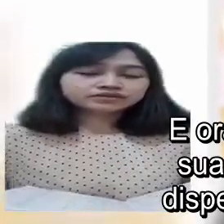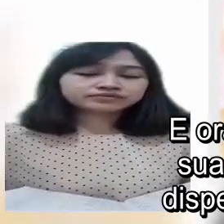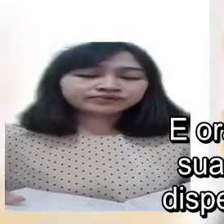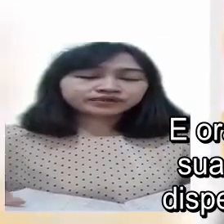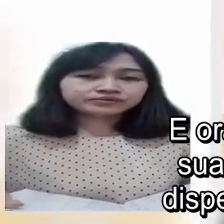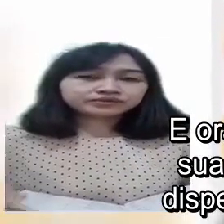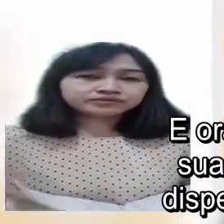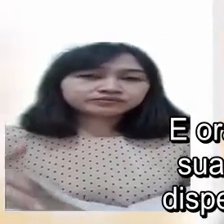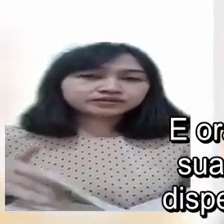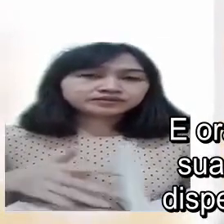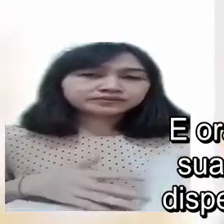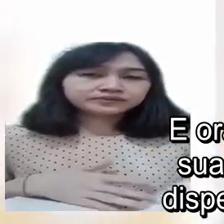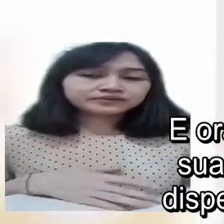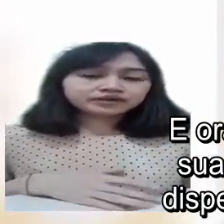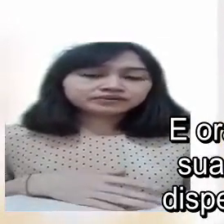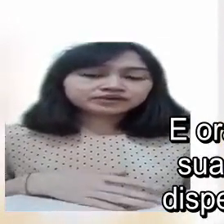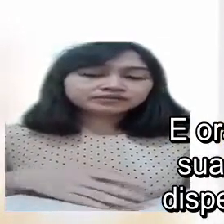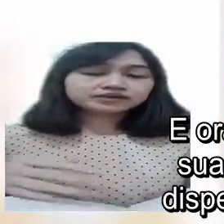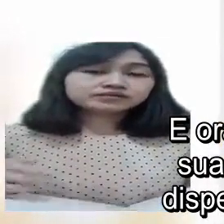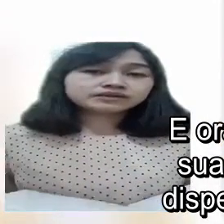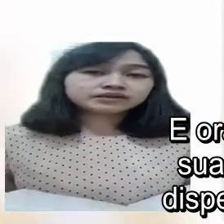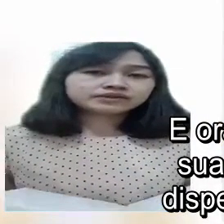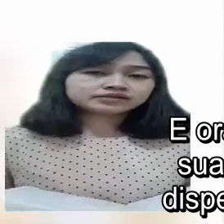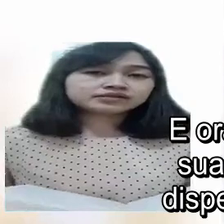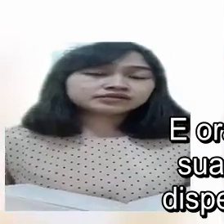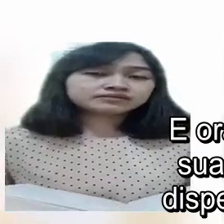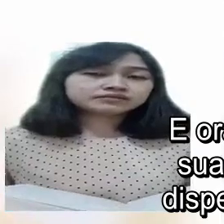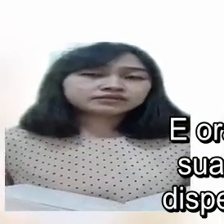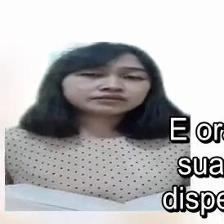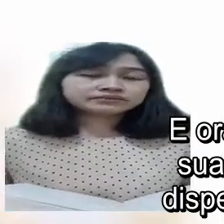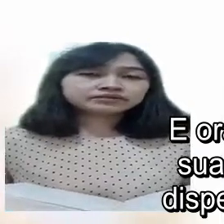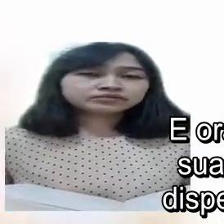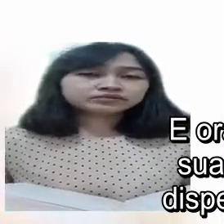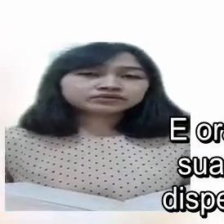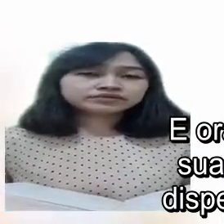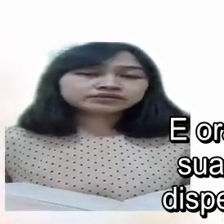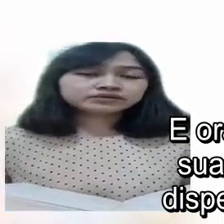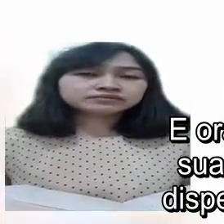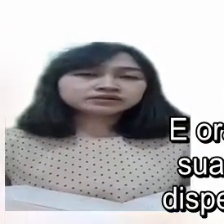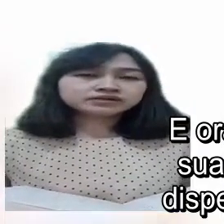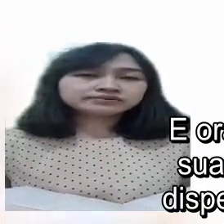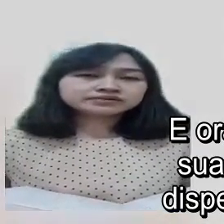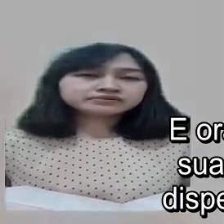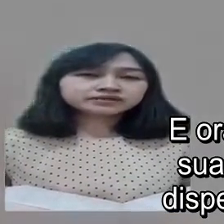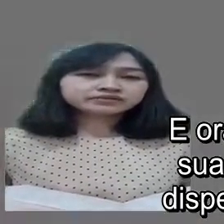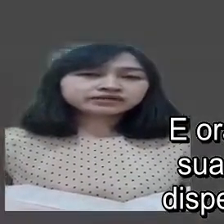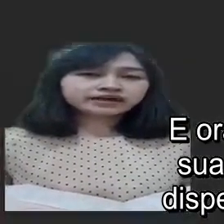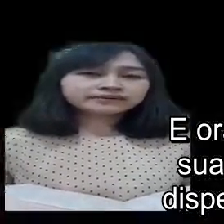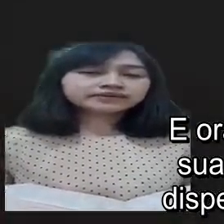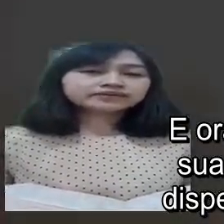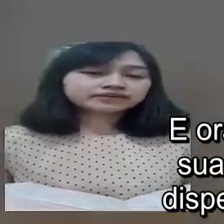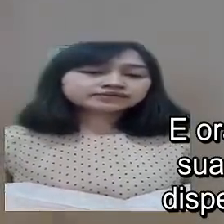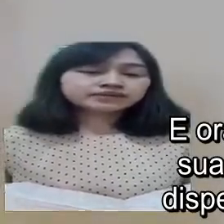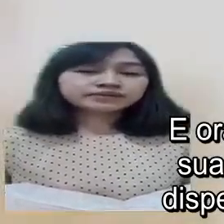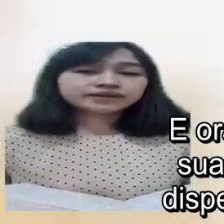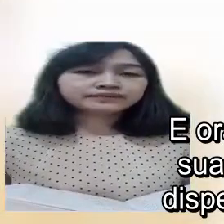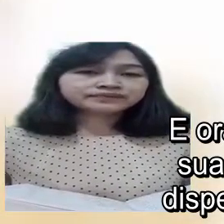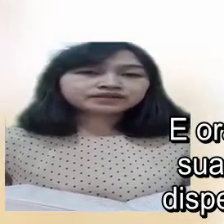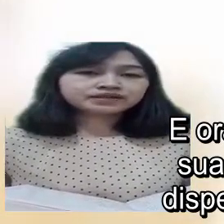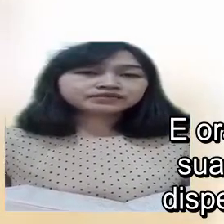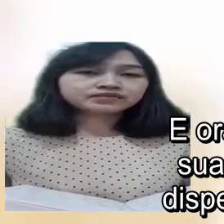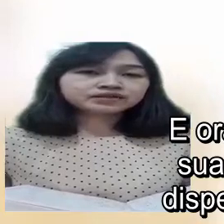E ora Soumaoro si difende con un video postato sulla sua pagina Facebook in cui appare sconvolto. Piange